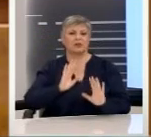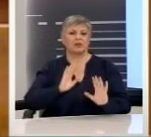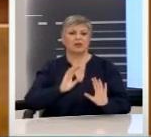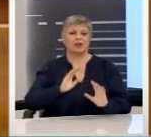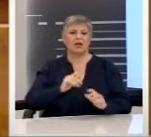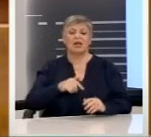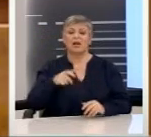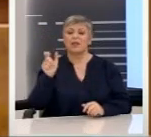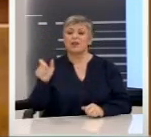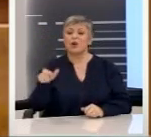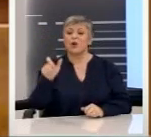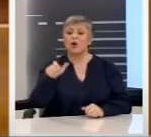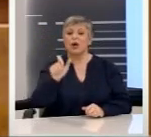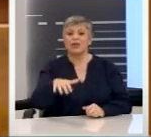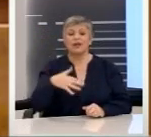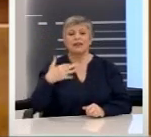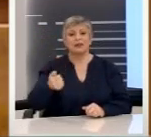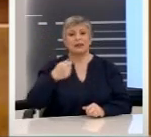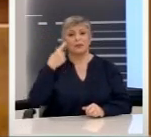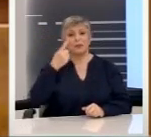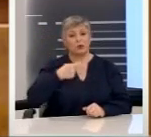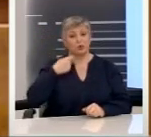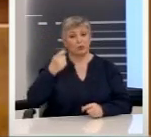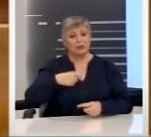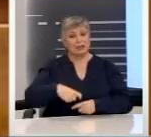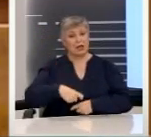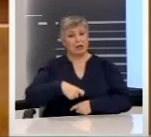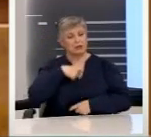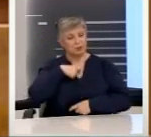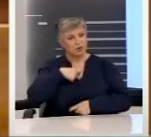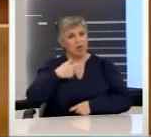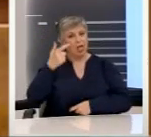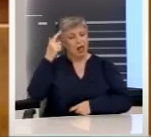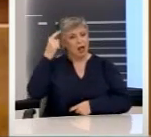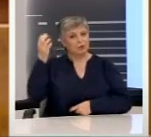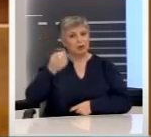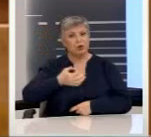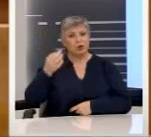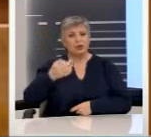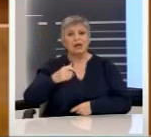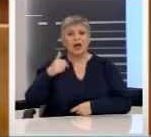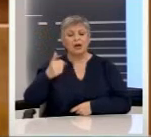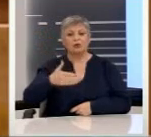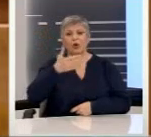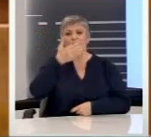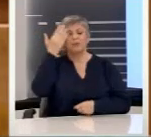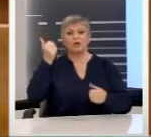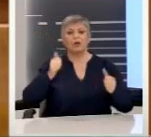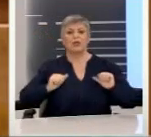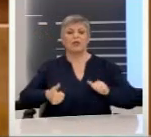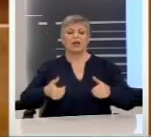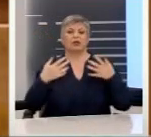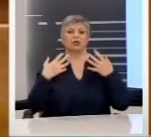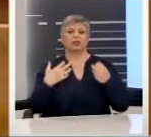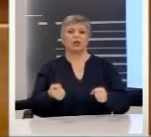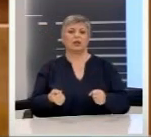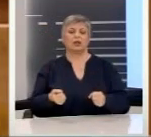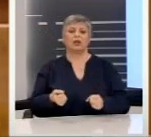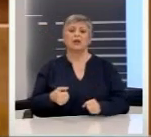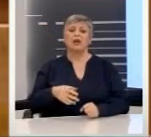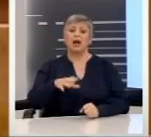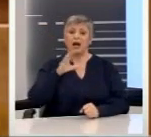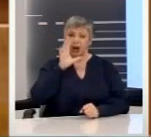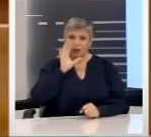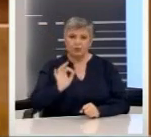λειτουργού και συνηφαίνεται με την προσωπική του αξιοπρέπεια, με μήνυμα παρησίας ως εκφράσεως του ηθικού θάρρους. Με μήνυμα αυτού του θάρρους που